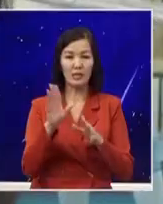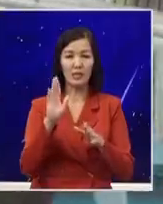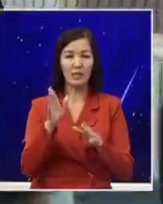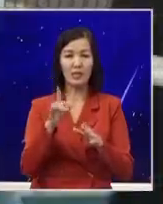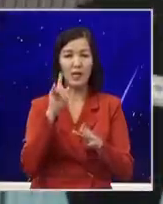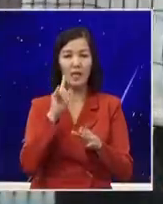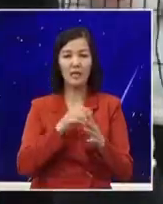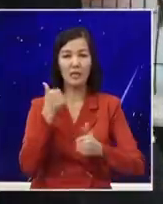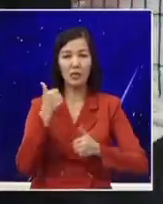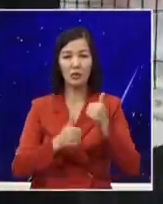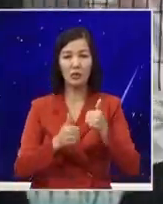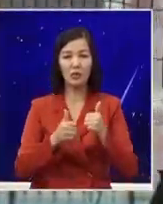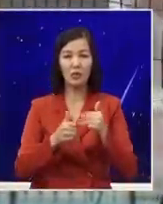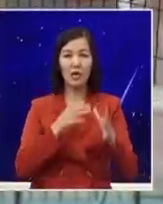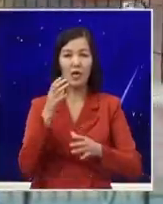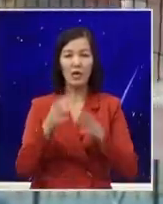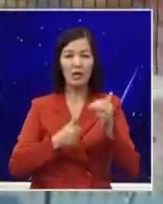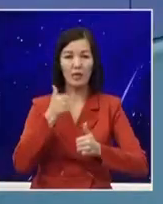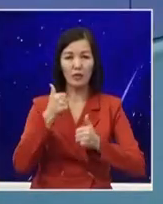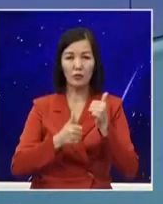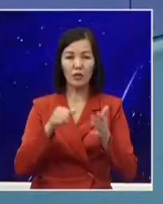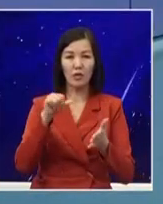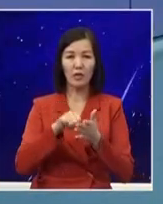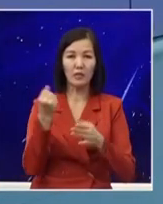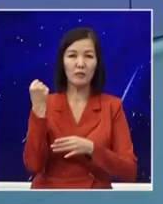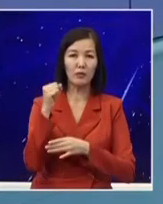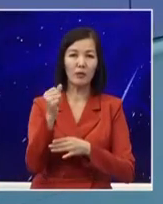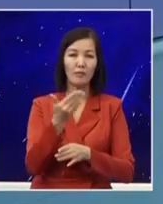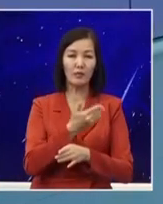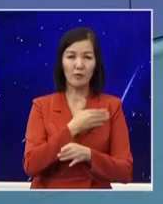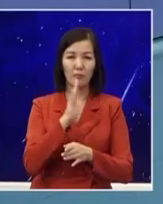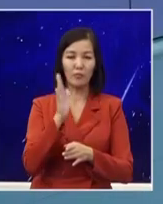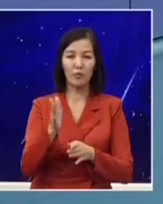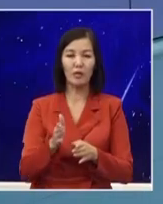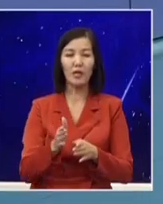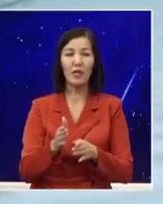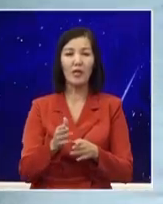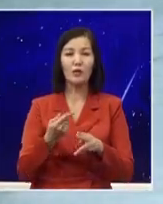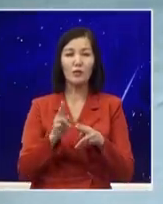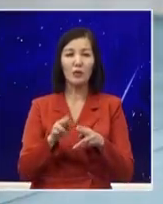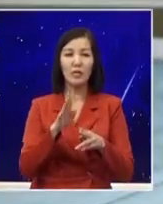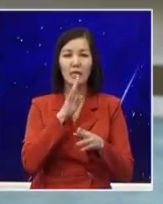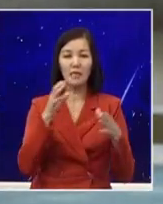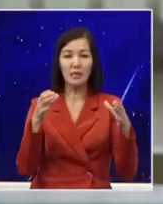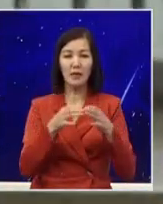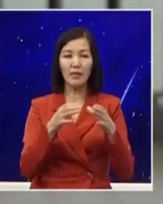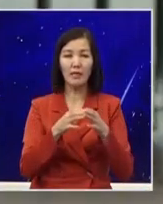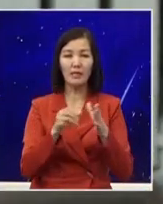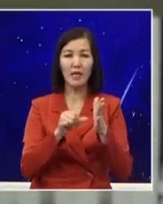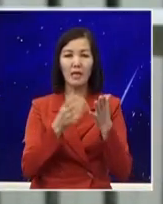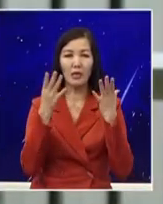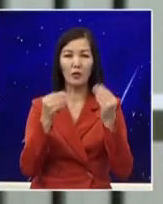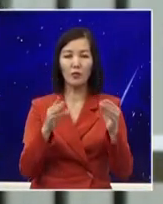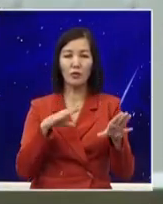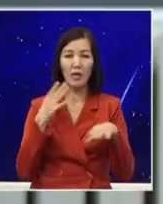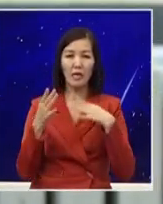Қазақстан чемпионы болып қана қоймай, халықаралық турнирлерде де жүлдегер атануды мақсат етіп отыр. Сондықтан жерлестеріміз аптасына 6 күн тынымсыз